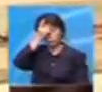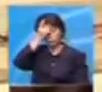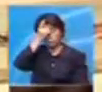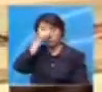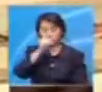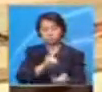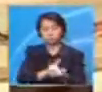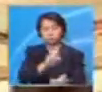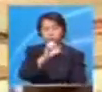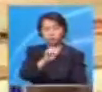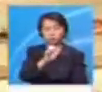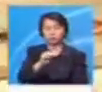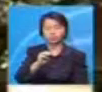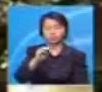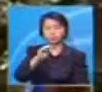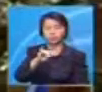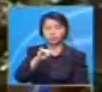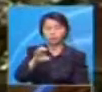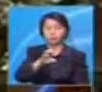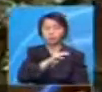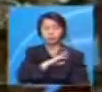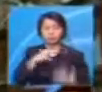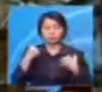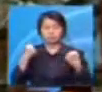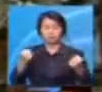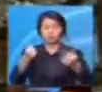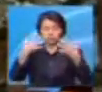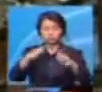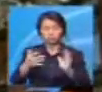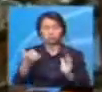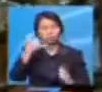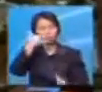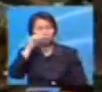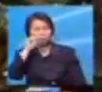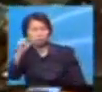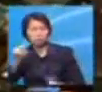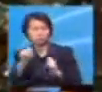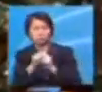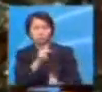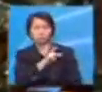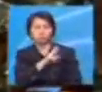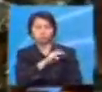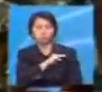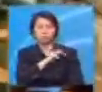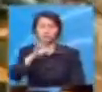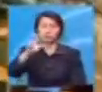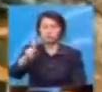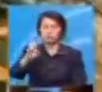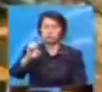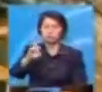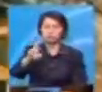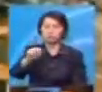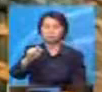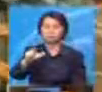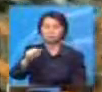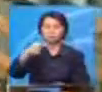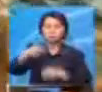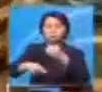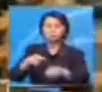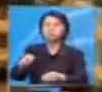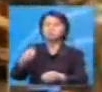dram yang juga menteri kesihatan telah berhubung dengan Ketua menteri Kerala Omen chandi tentang